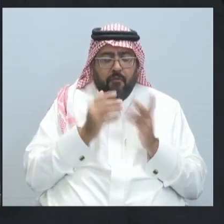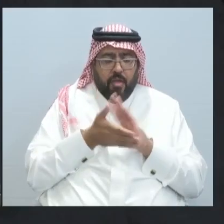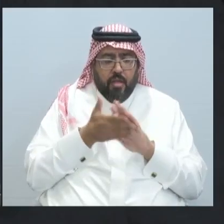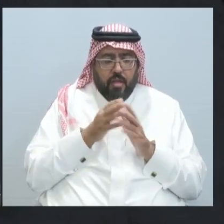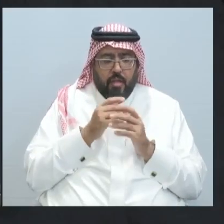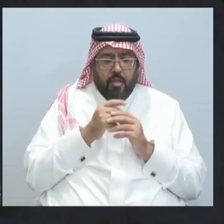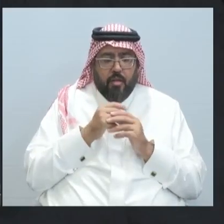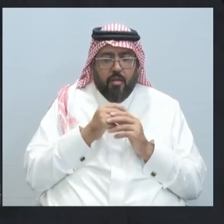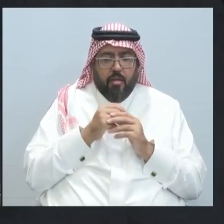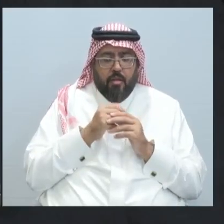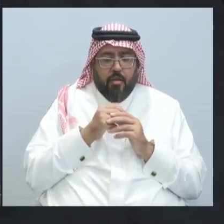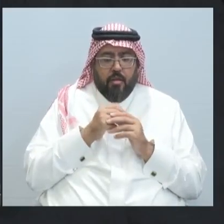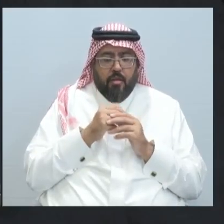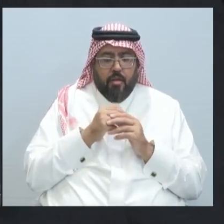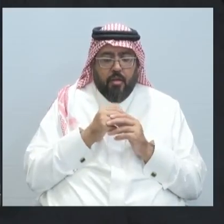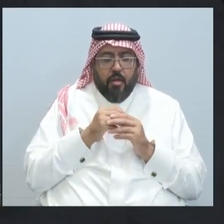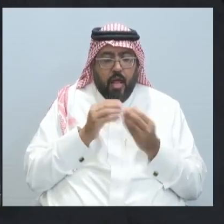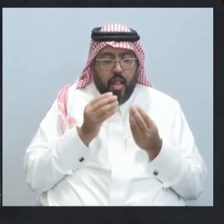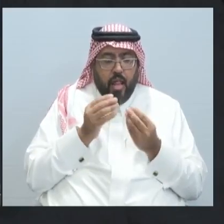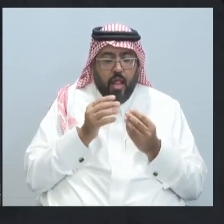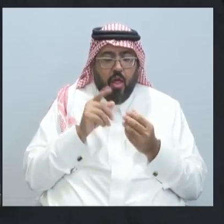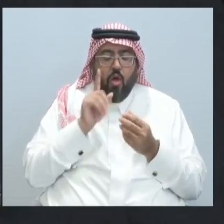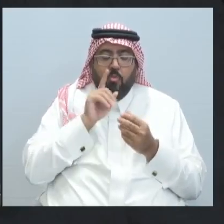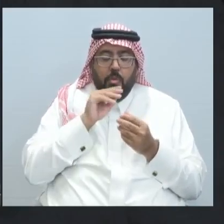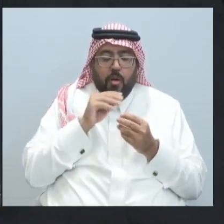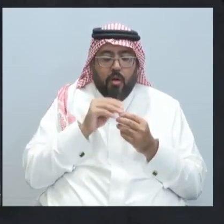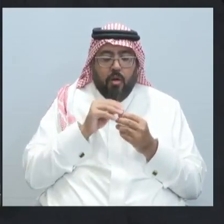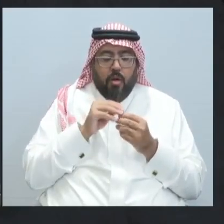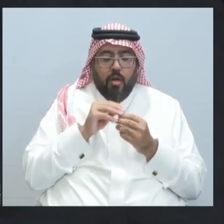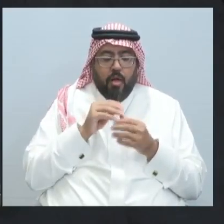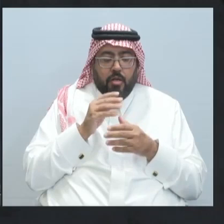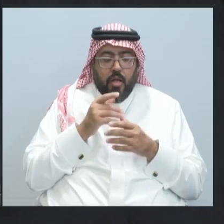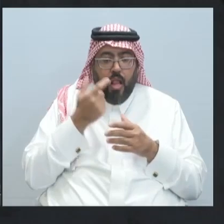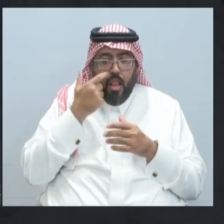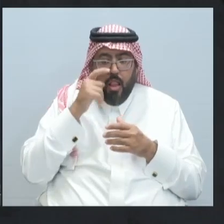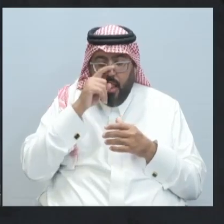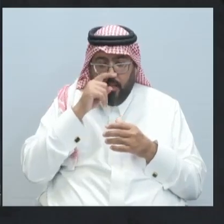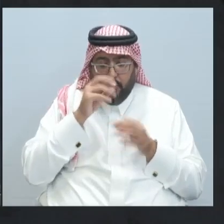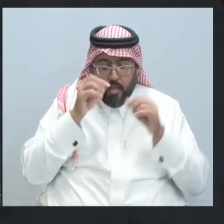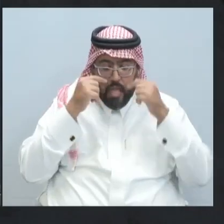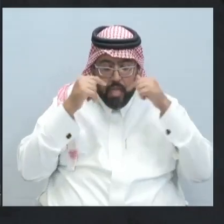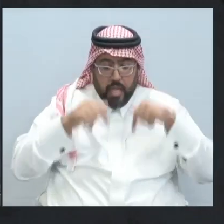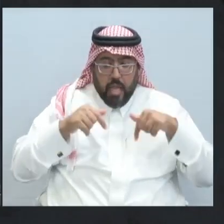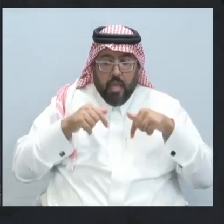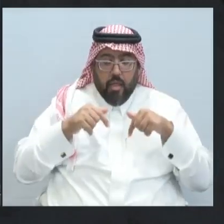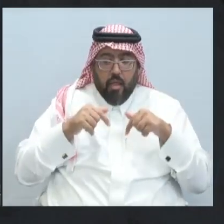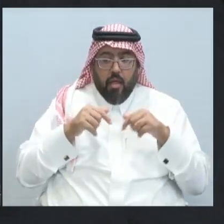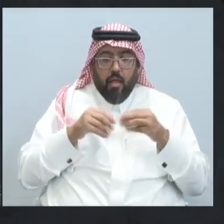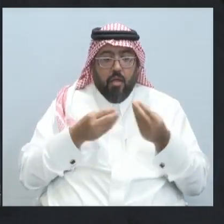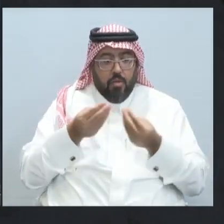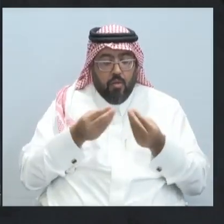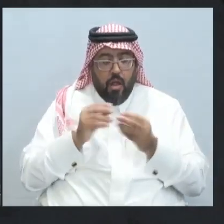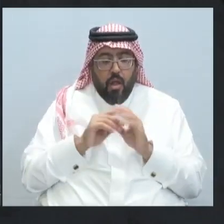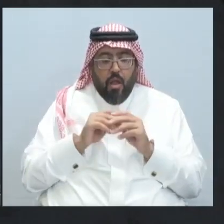هؤلاء فنقول الاحسان للوالدين ليس شرطا ان يكون على قيد الحياه فمن الاحسان